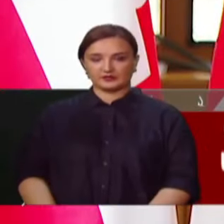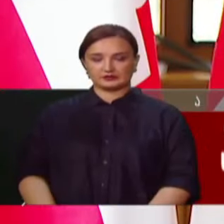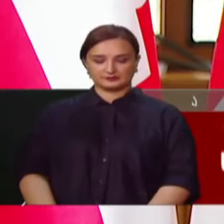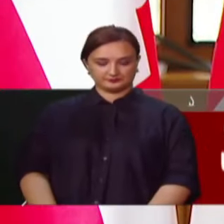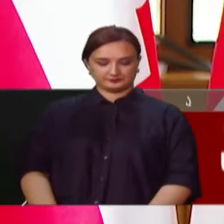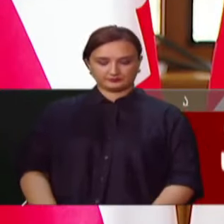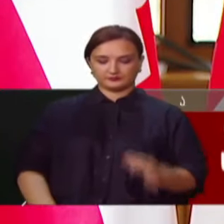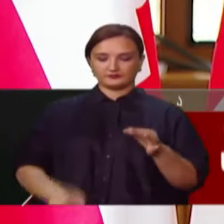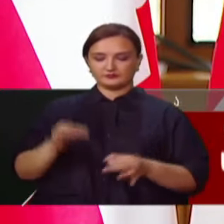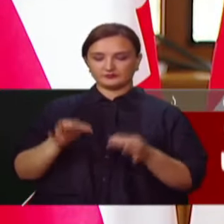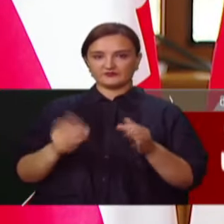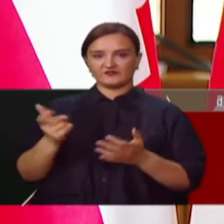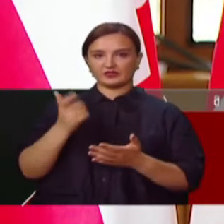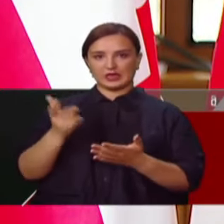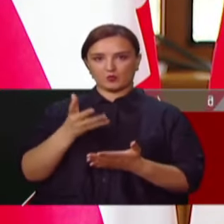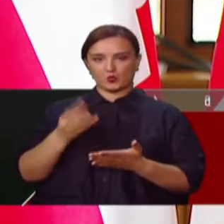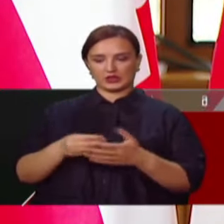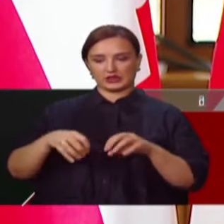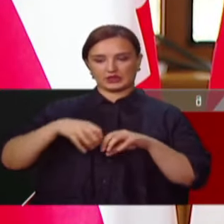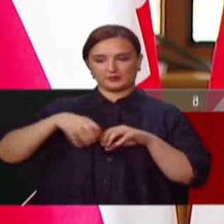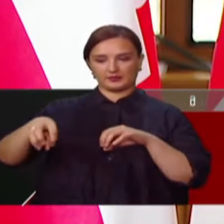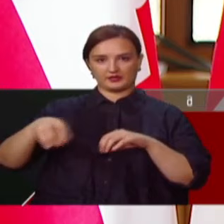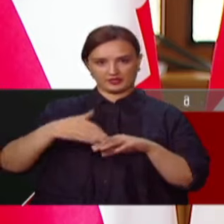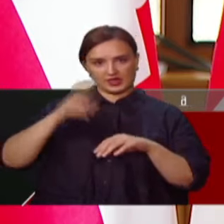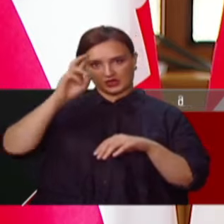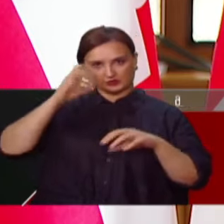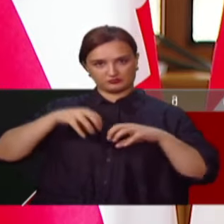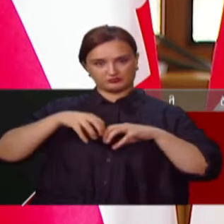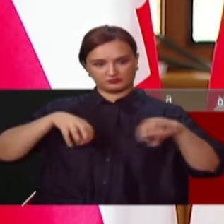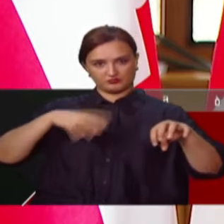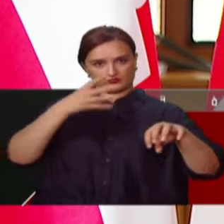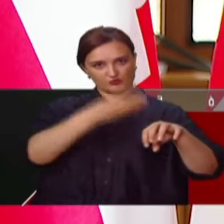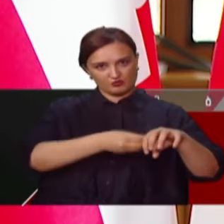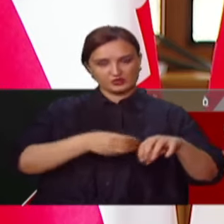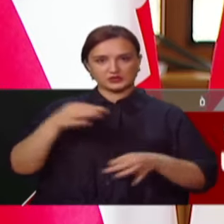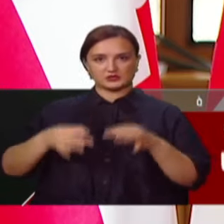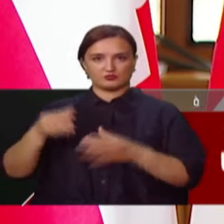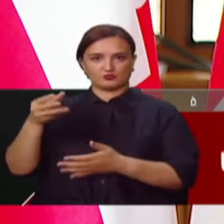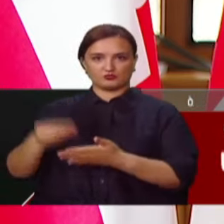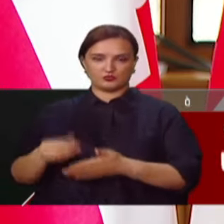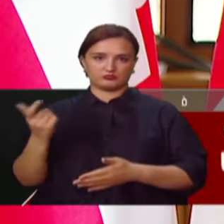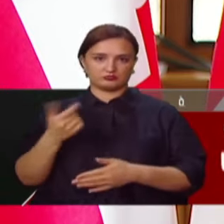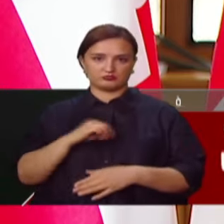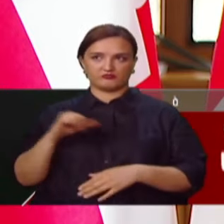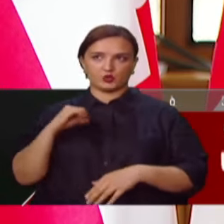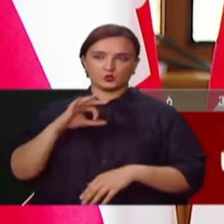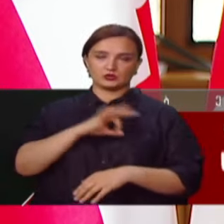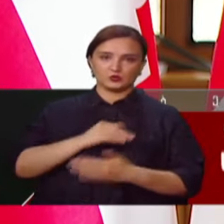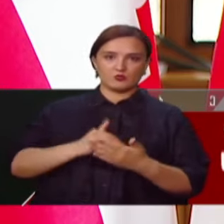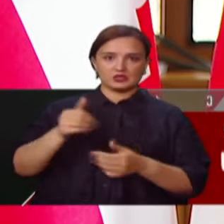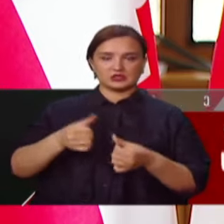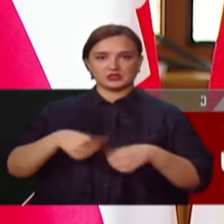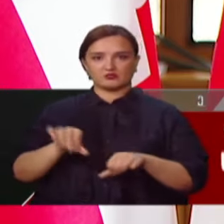დამოუკიდებელი ინსტანცია, დამოუკიდებელი შტოა ხელისუფლების და თვითონ იღებს გადაწყვეტილებას იუსტიციის უმაღლეს საბჭოში